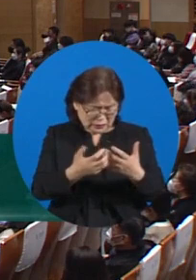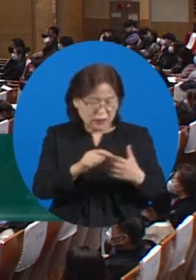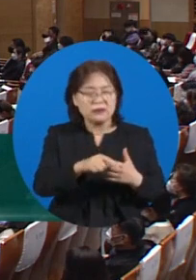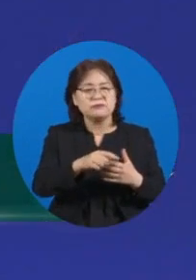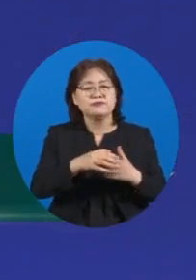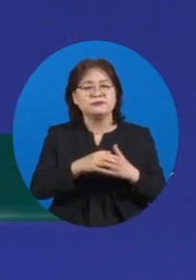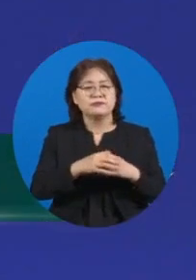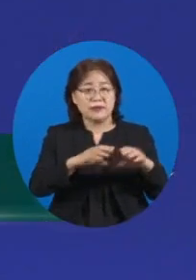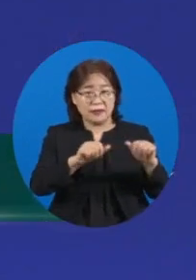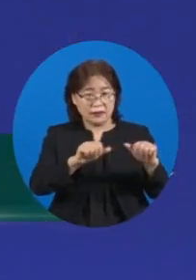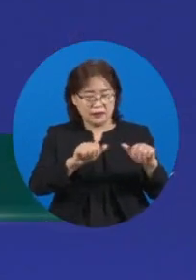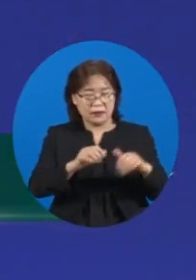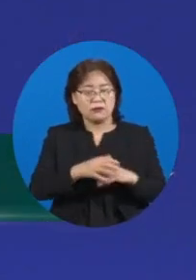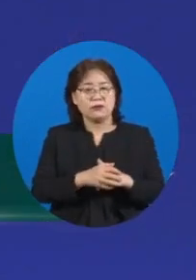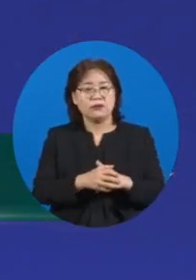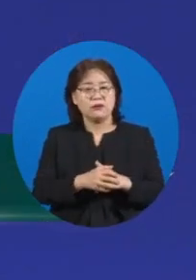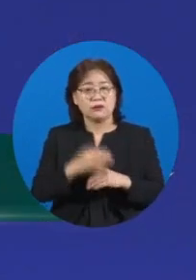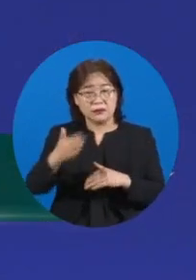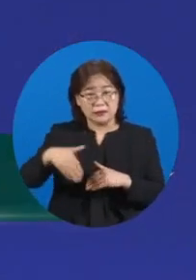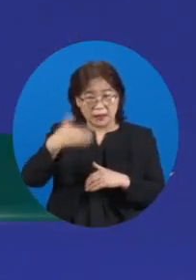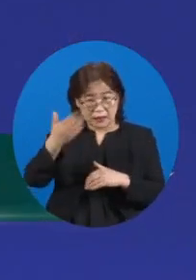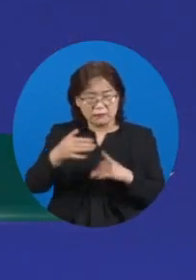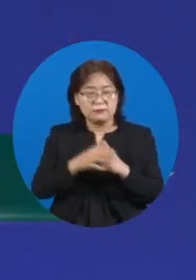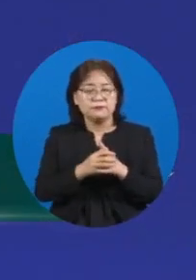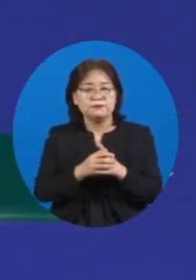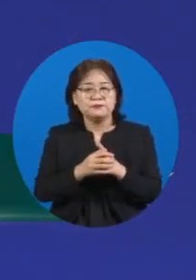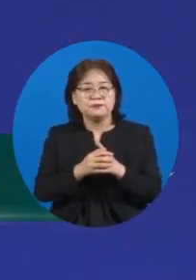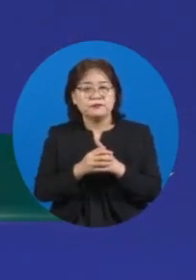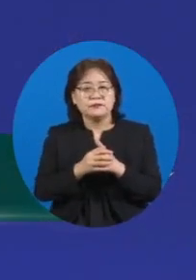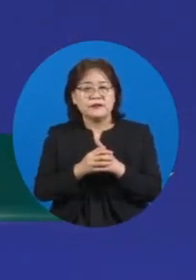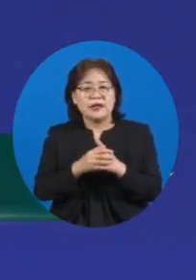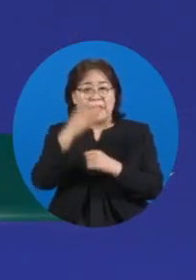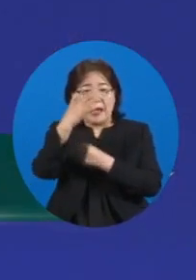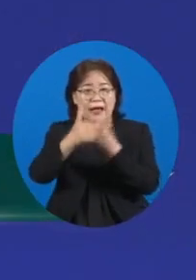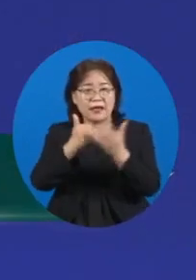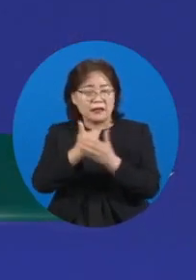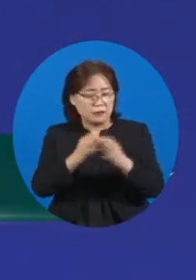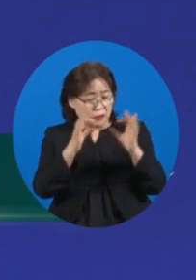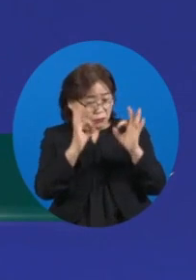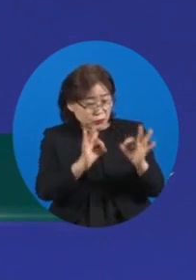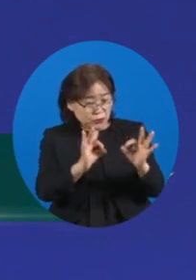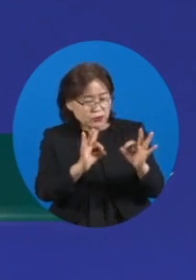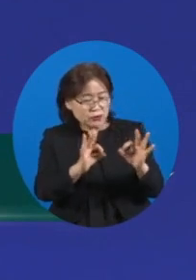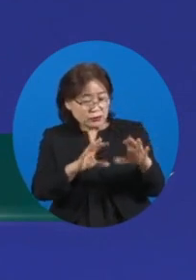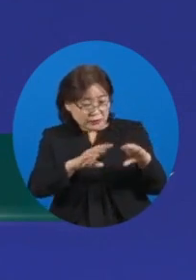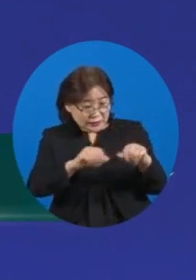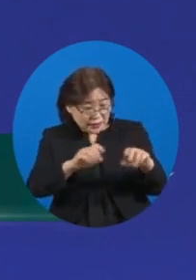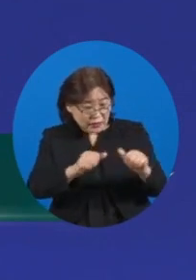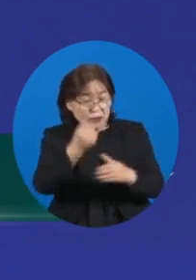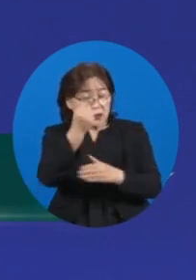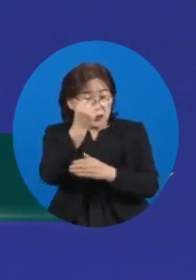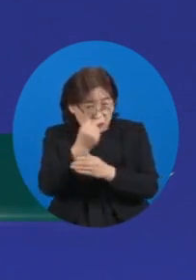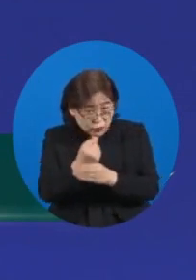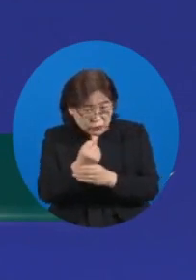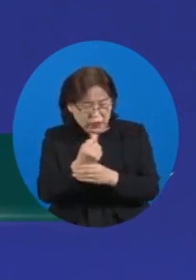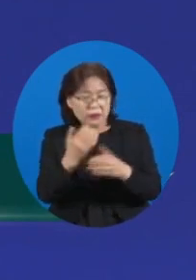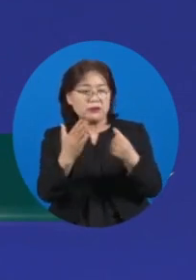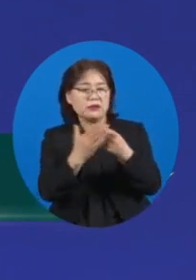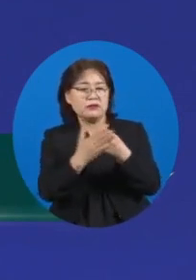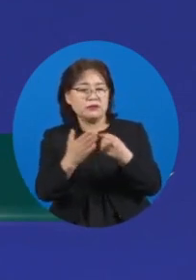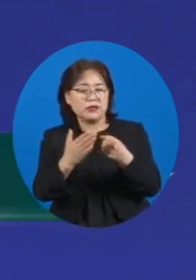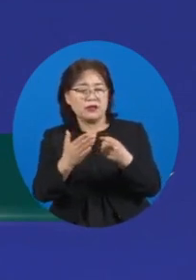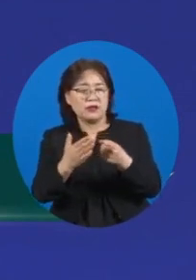말하죠 그다음 부들 읽어볼까요 다 같죠 하나님이 보신 즈 땅이 부패 하였으니